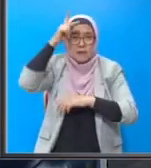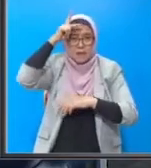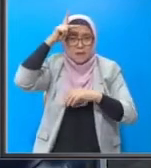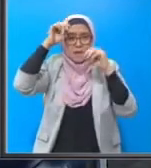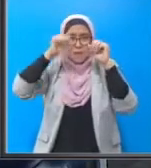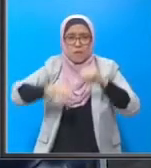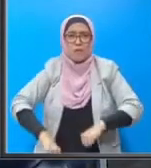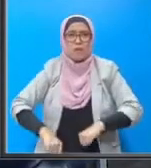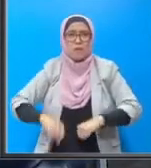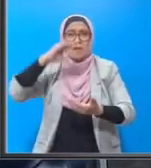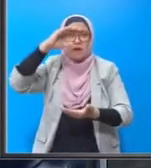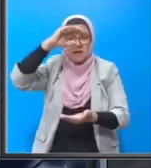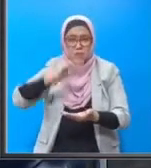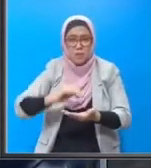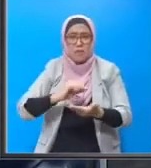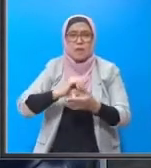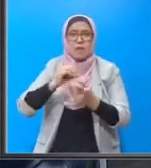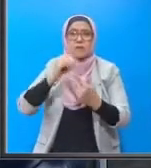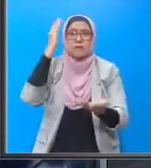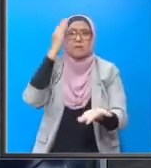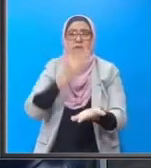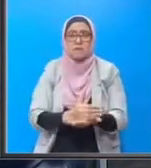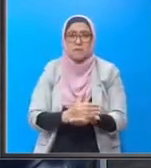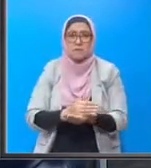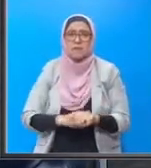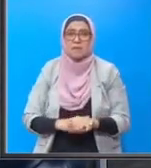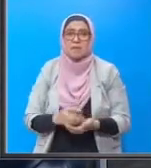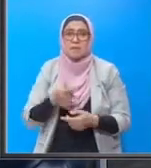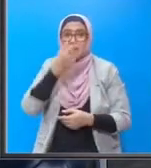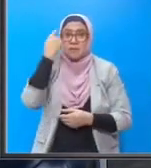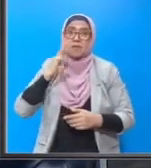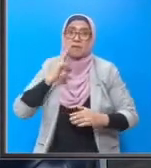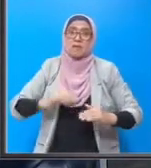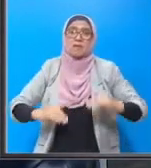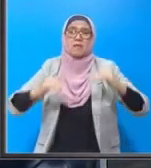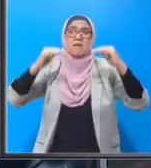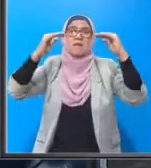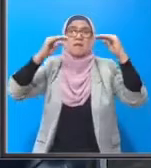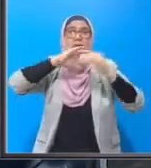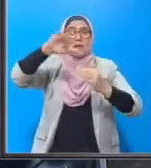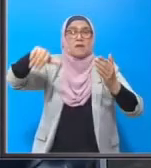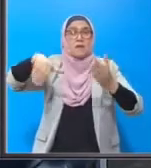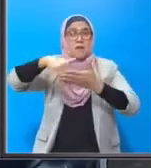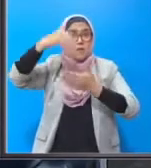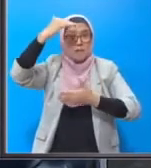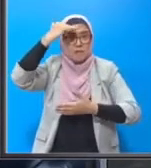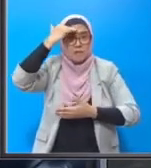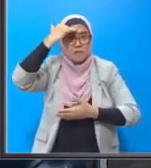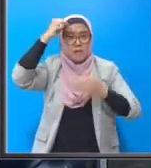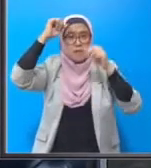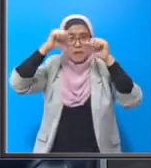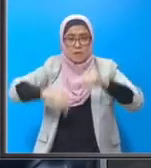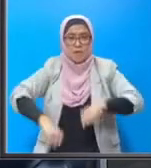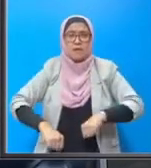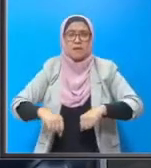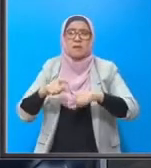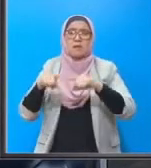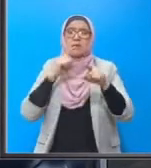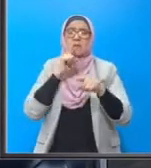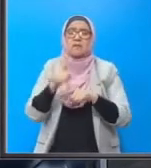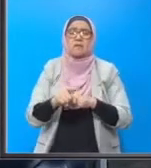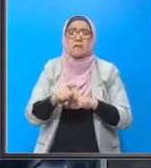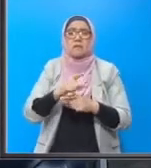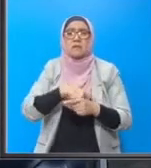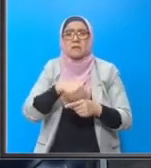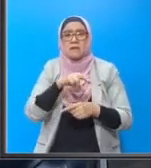dikurangkan karena banjir sebagaimana yang semua maklum dia boleh mengancam halte bener rakyat